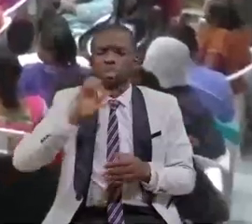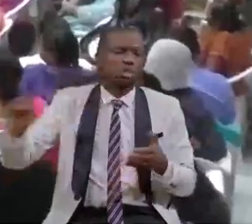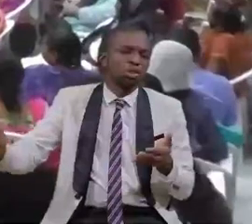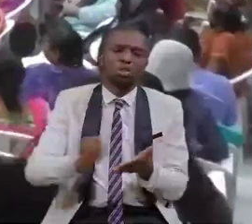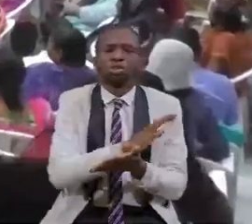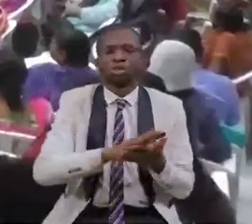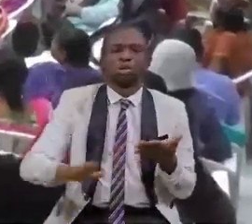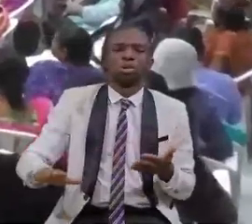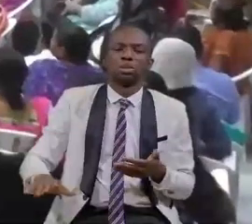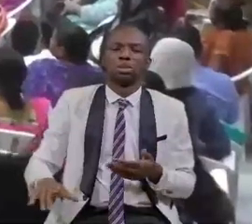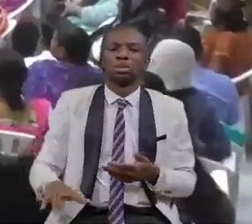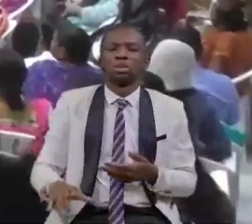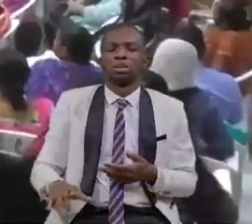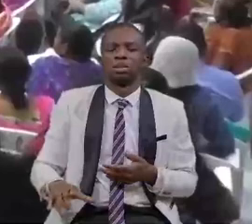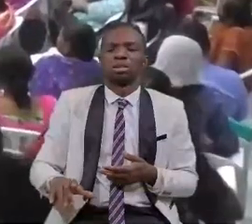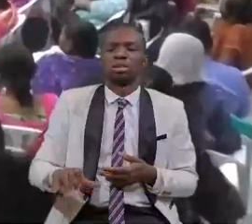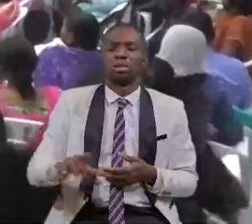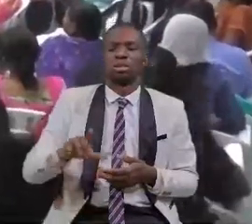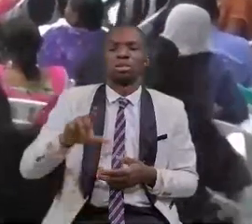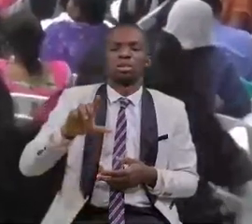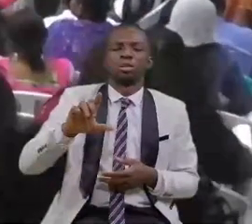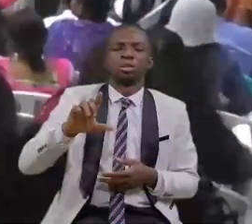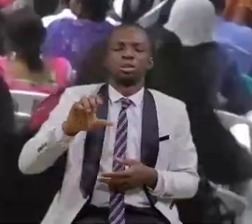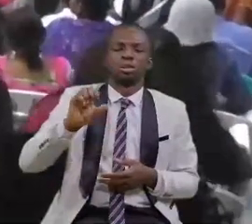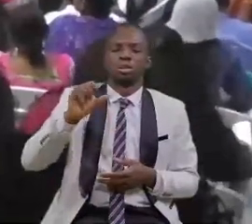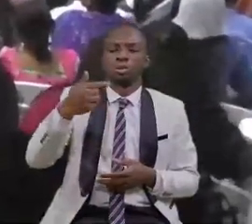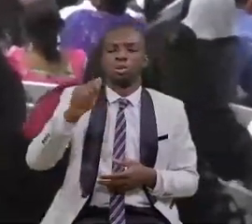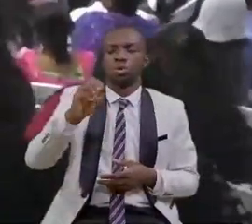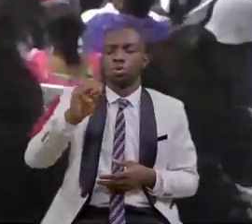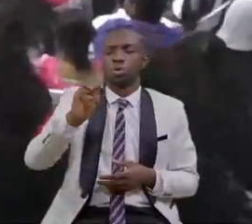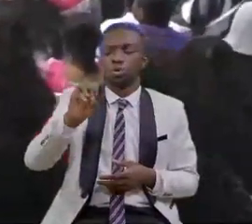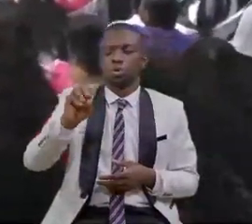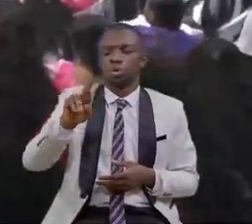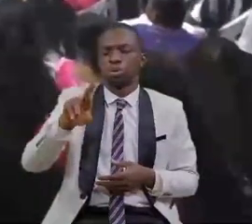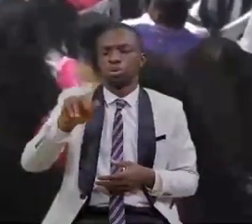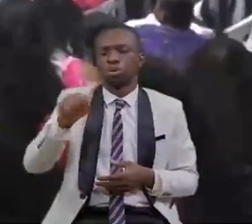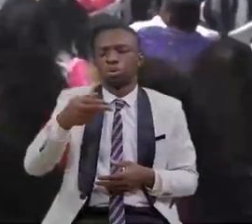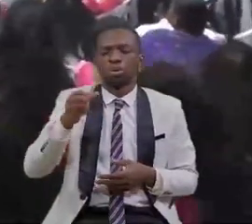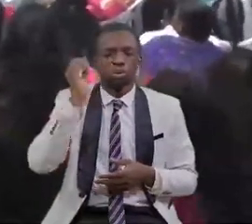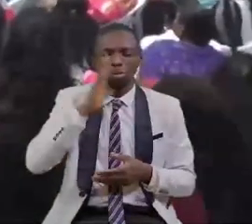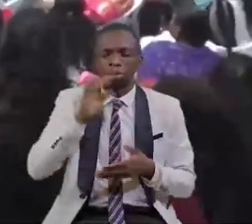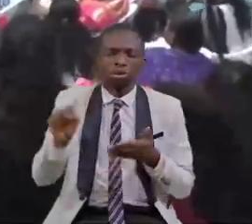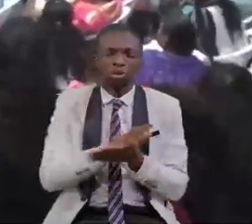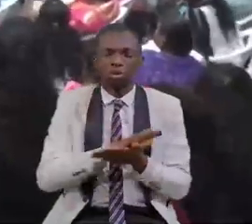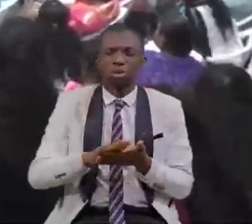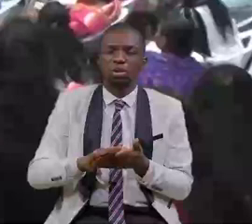Lot n'a pas même pu épargner une bête. Tous ses bergers étaient